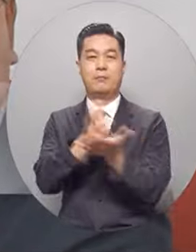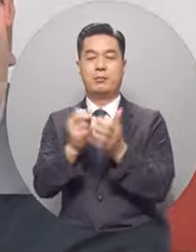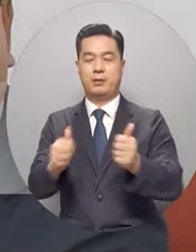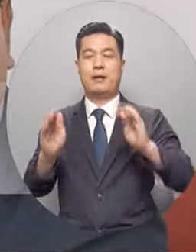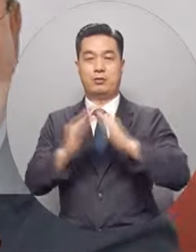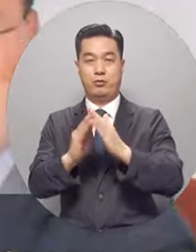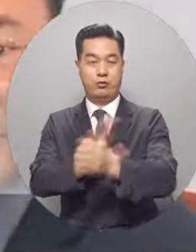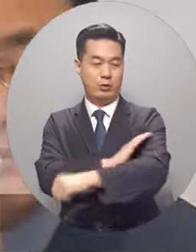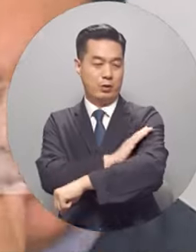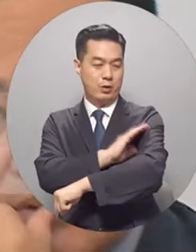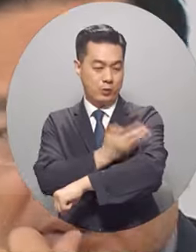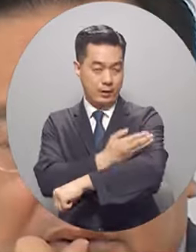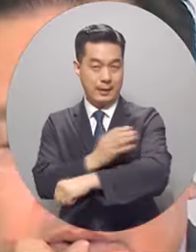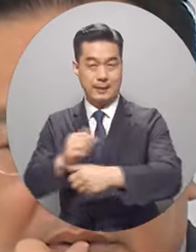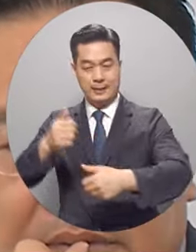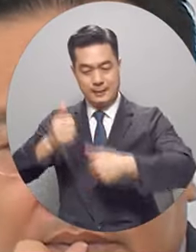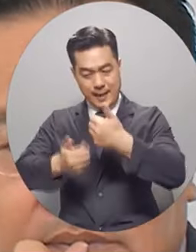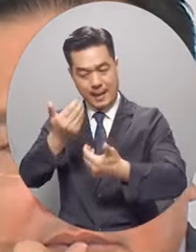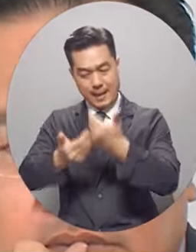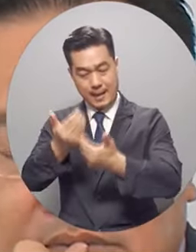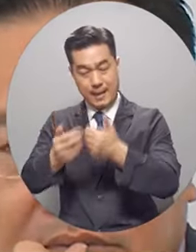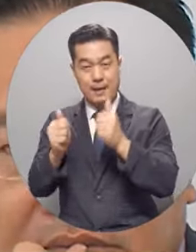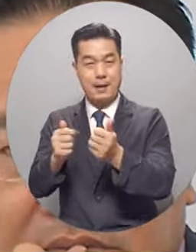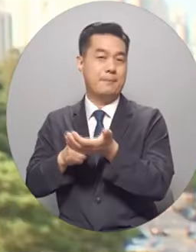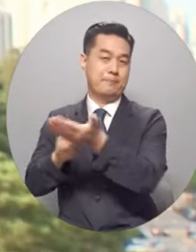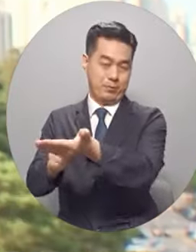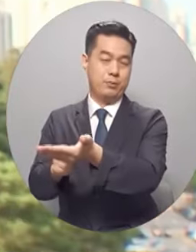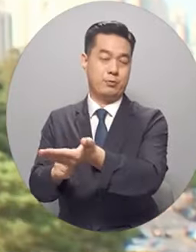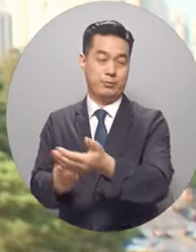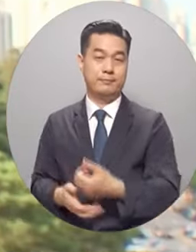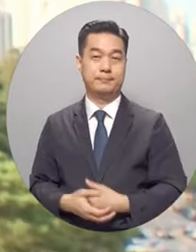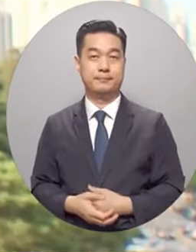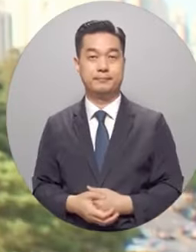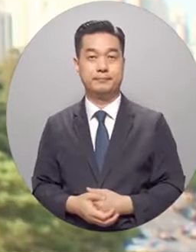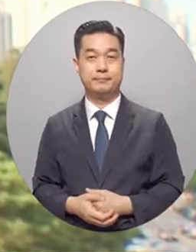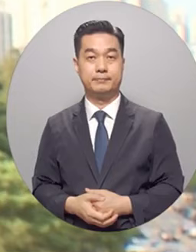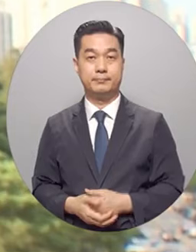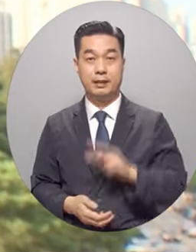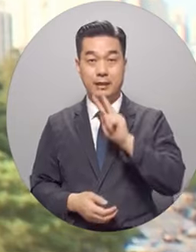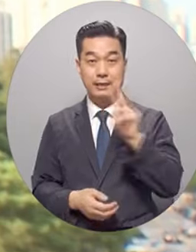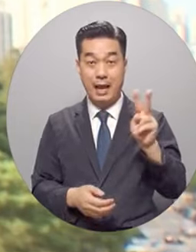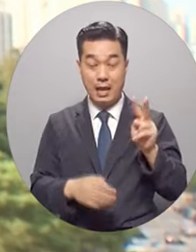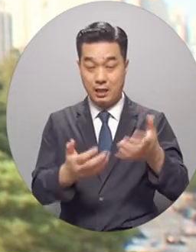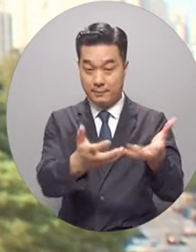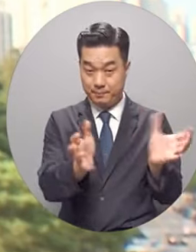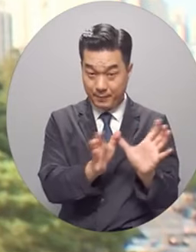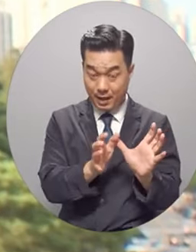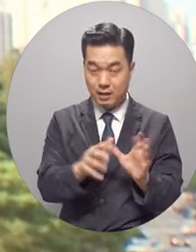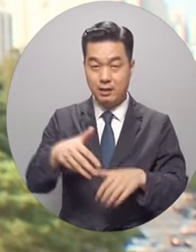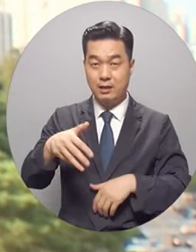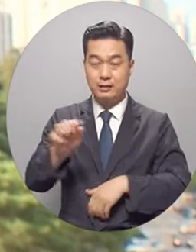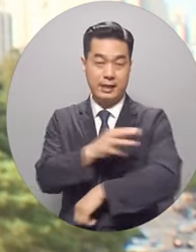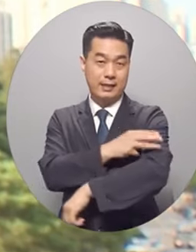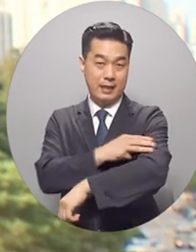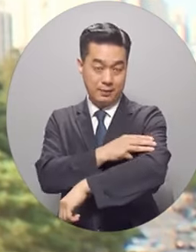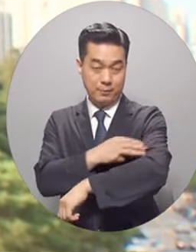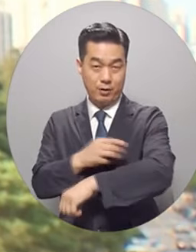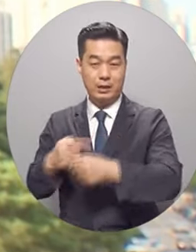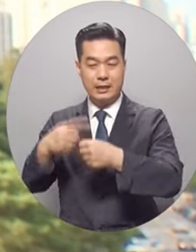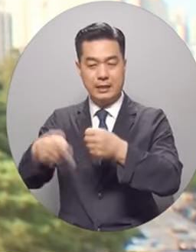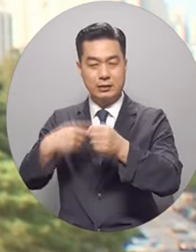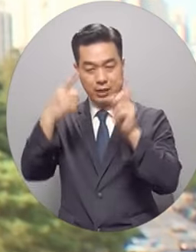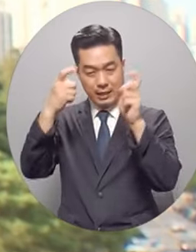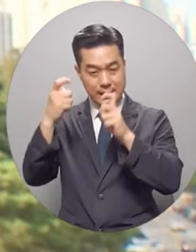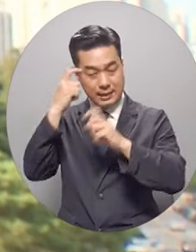권한쟁의 심판을 청구하는 방안도 검토하기로 했습니다. 야권은 당초 최상병 순직 일주기 무렵 진행하려던